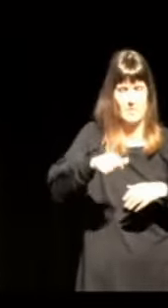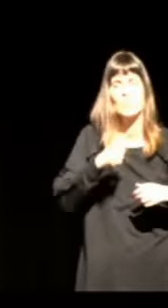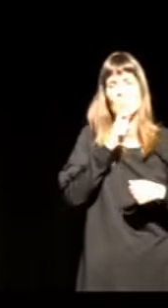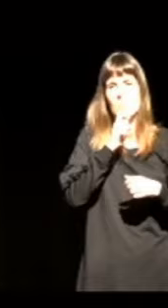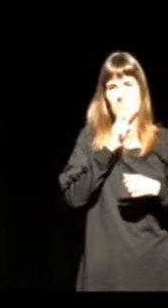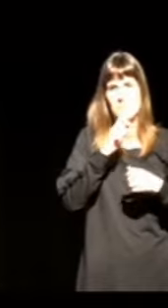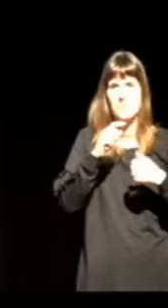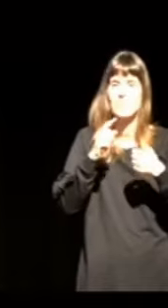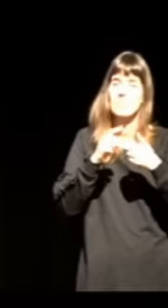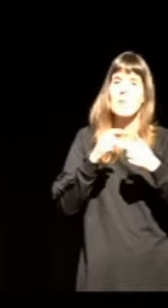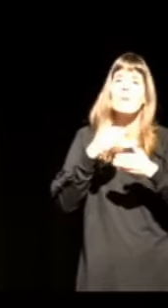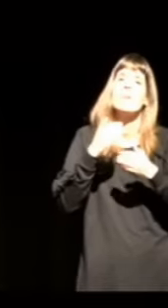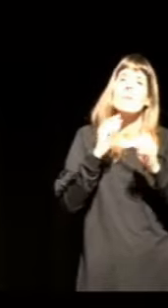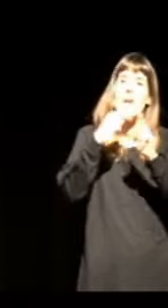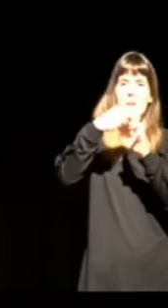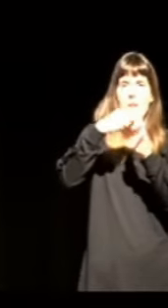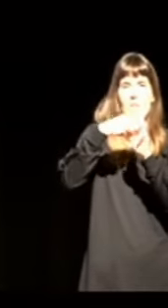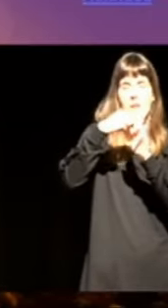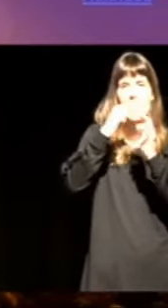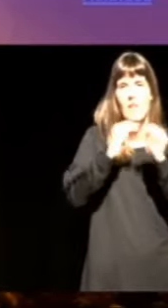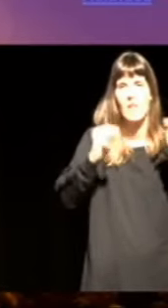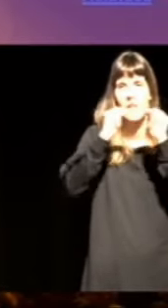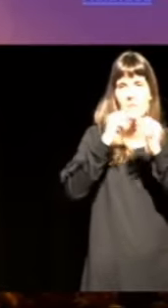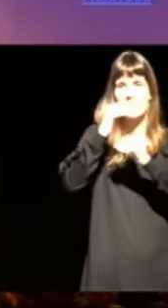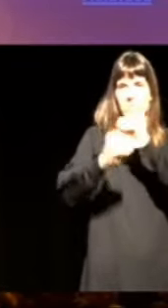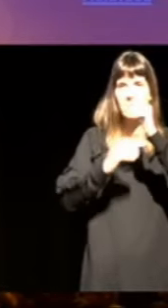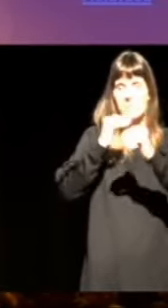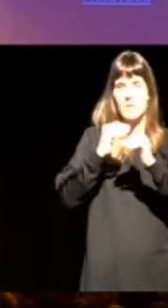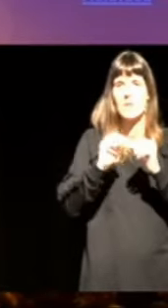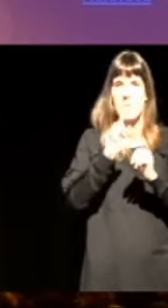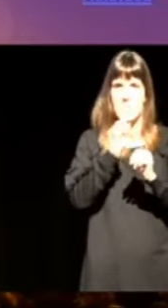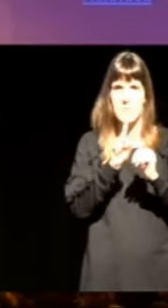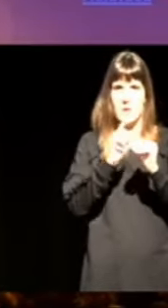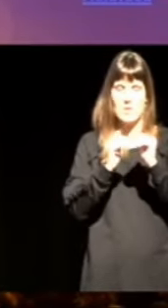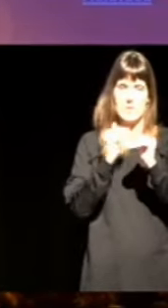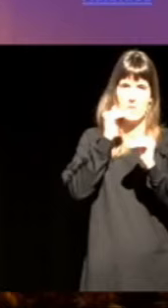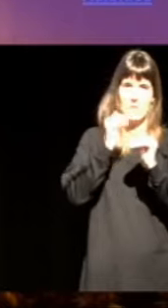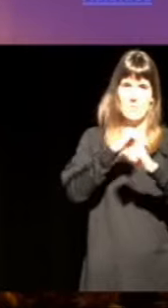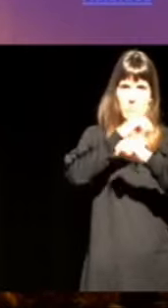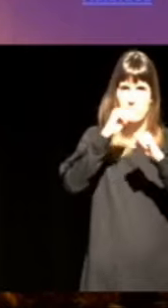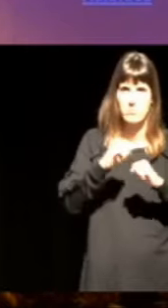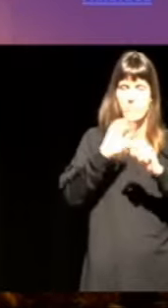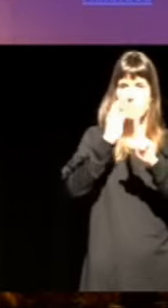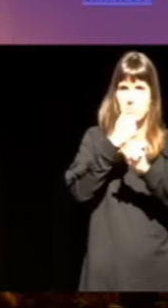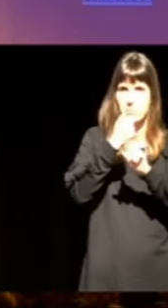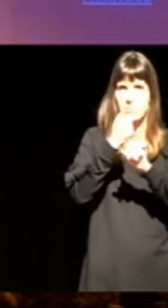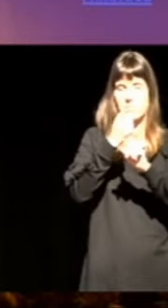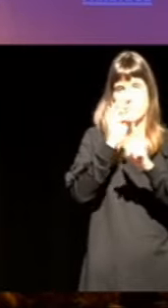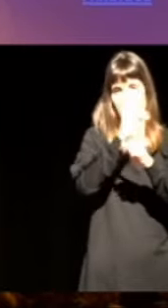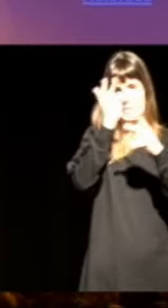lau mailak progresiboak dira. Zer esan nahi dugu, hirugarren mailan, sendotze mailan, atertzen diren lorpenak lortuta dago aldez